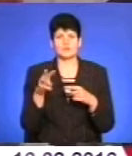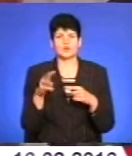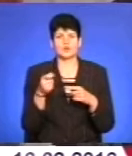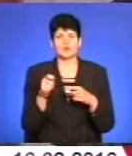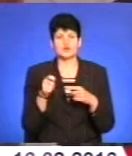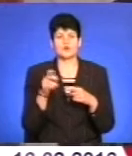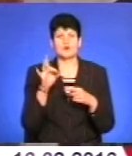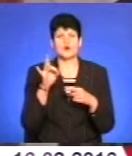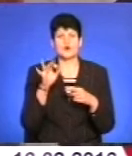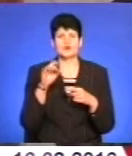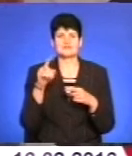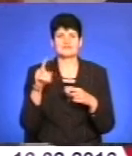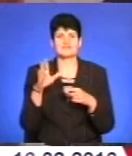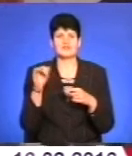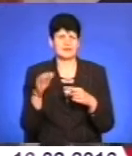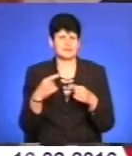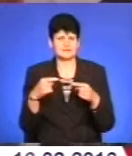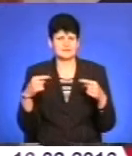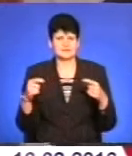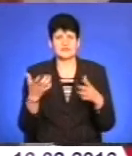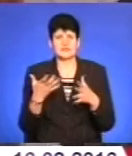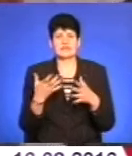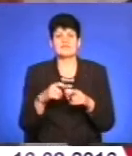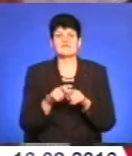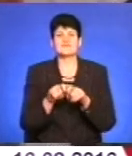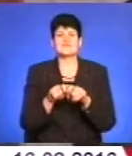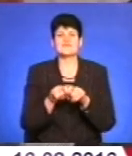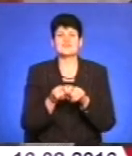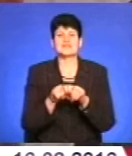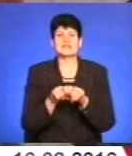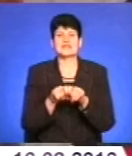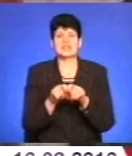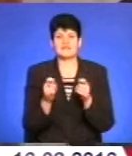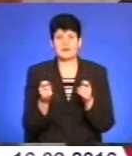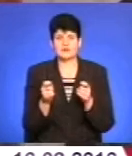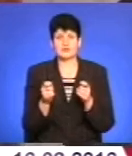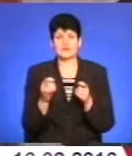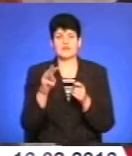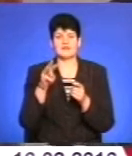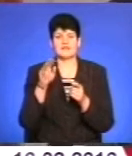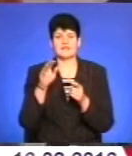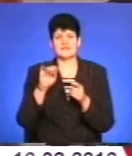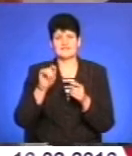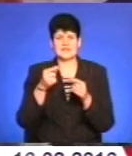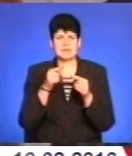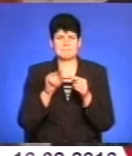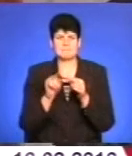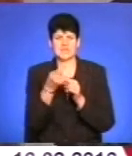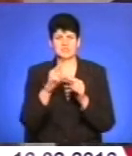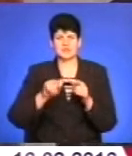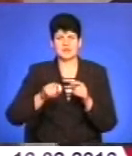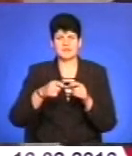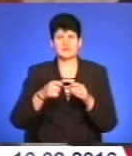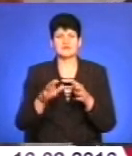та іншими способами. Відкриваються замки також шляхом відмичок, різних типів